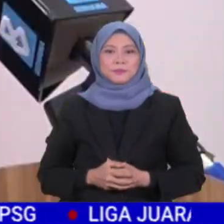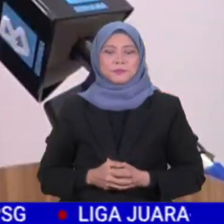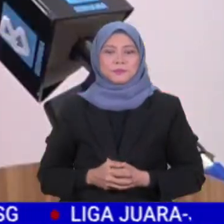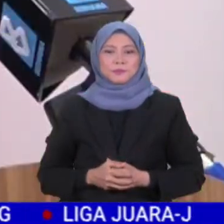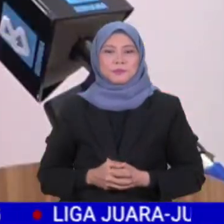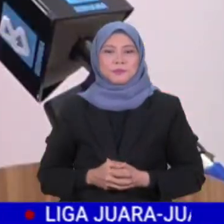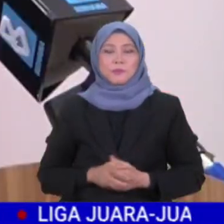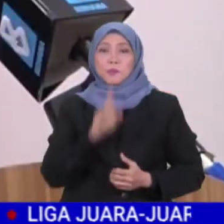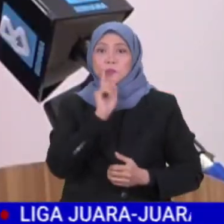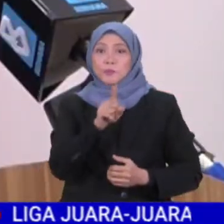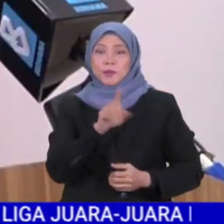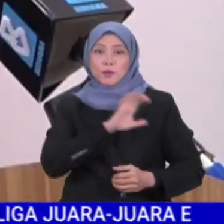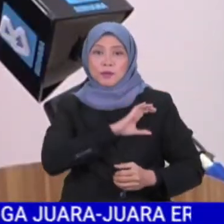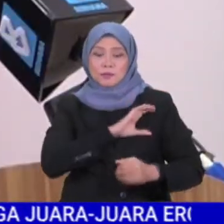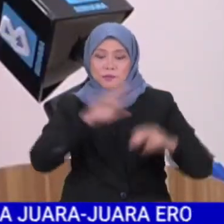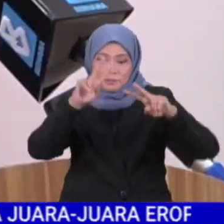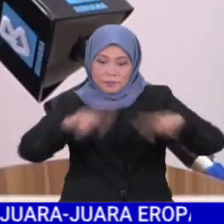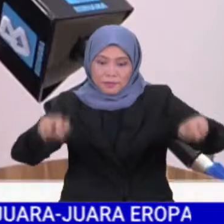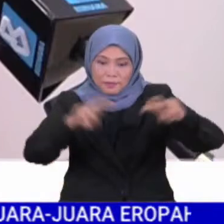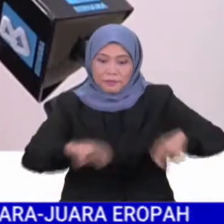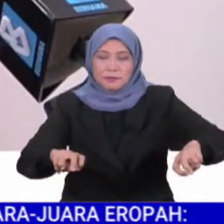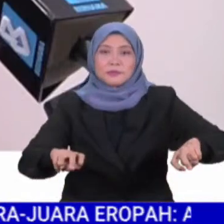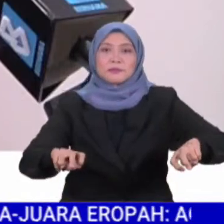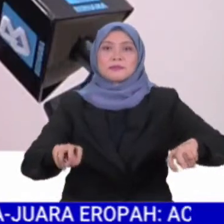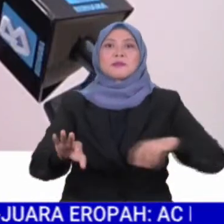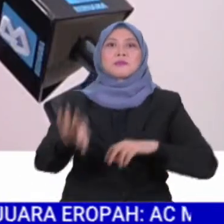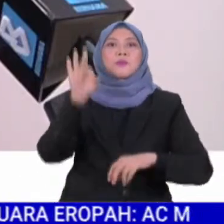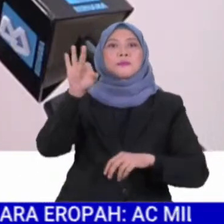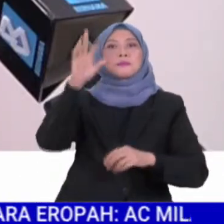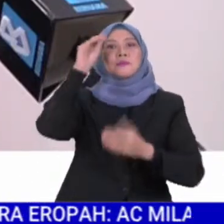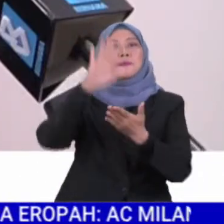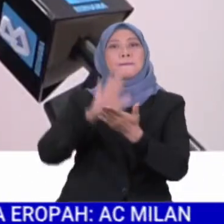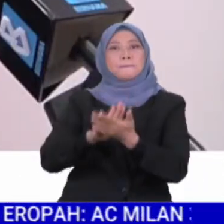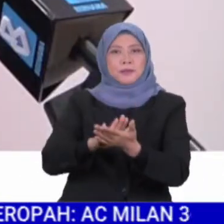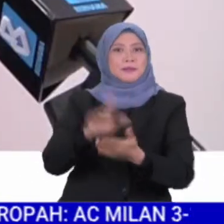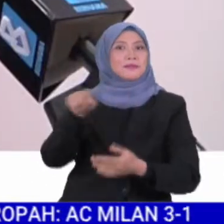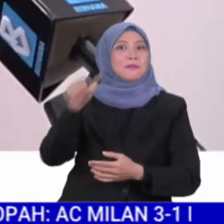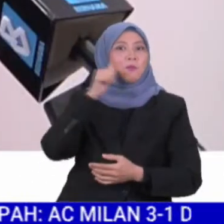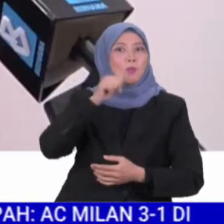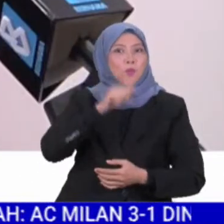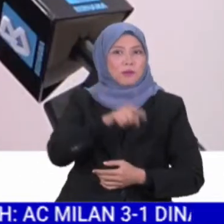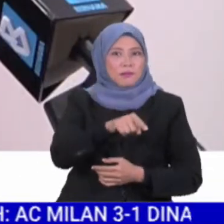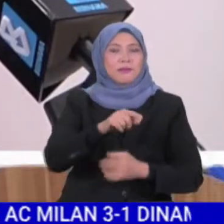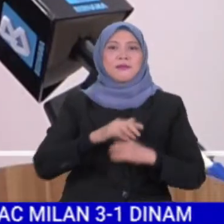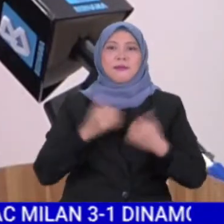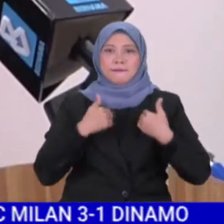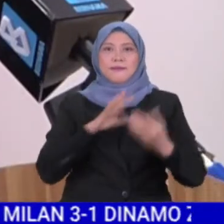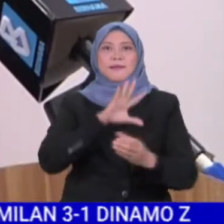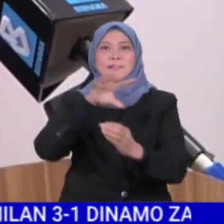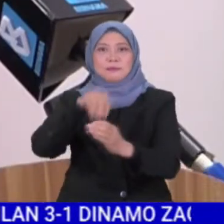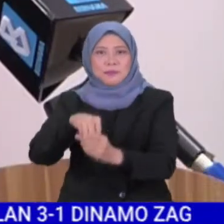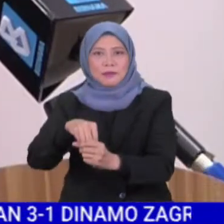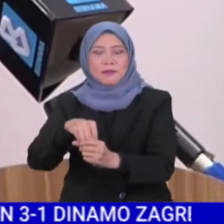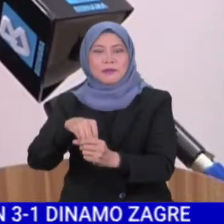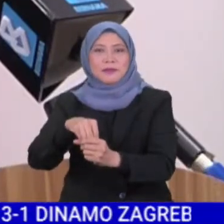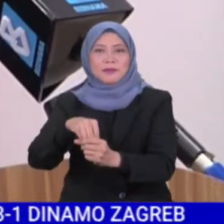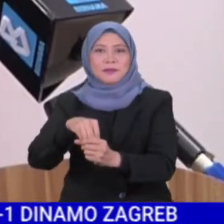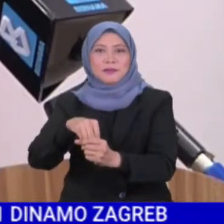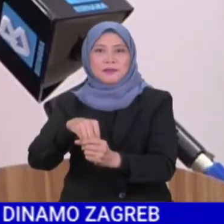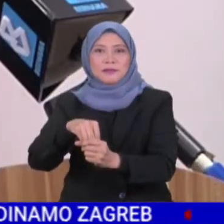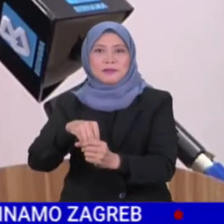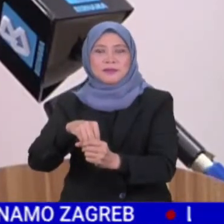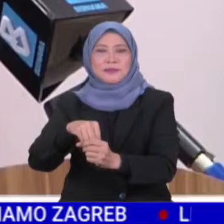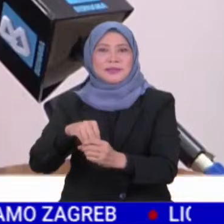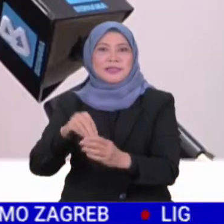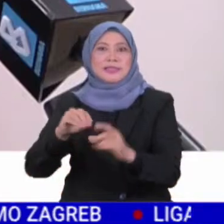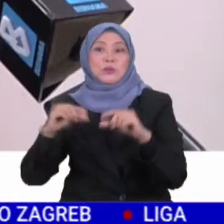Tapi setelah siasatan dibuat, kita dapati suami kepada wanita ini ada terlibat dalam satu